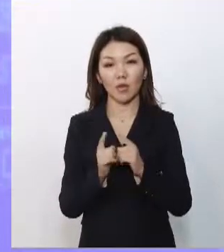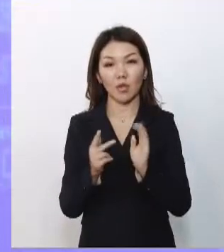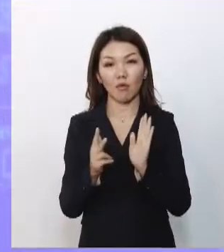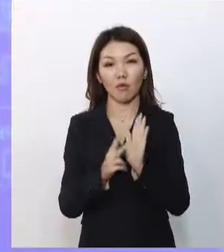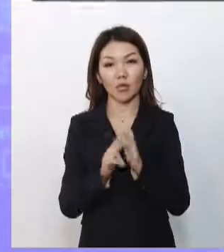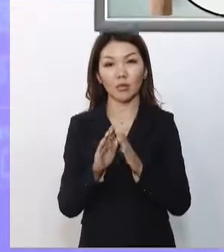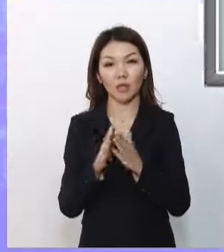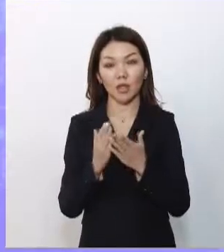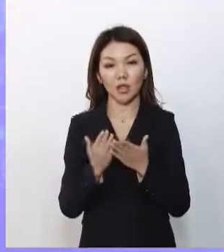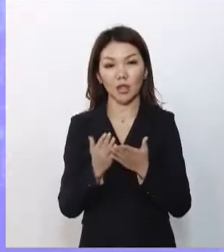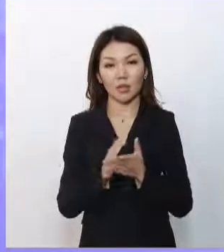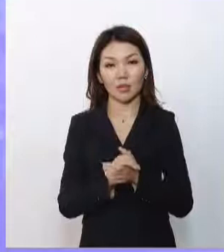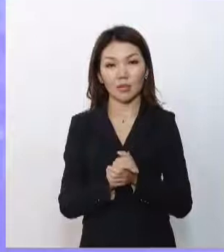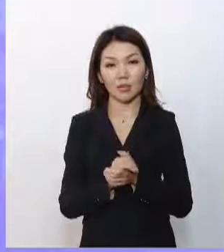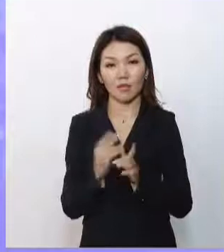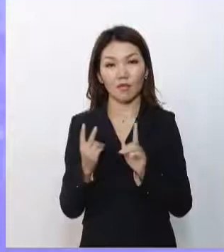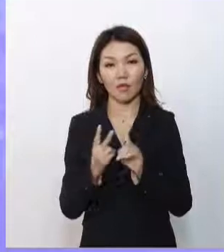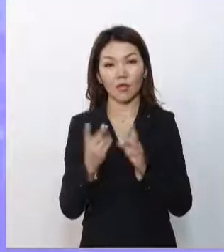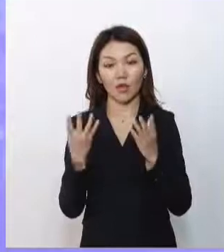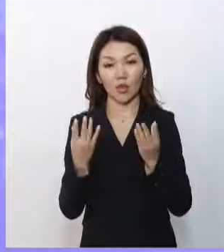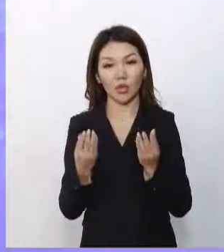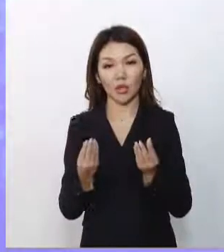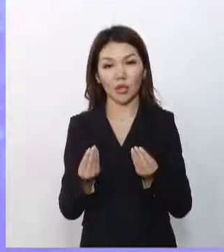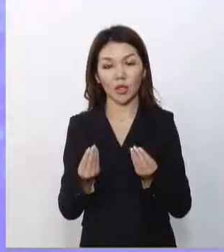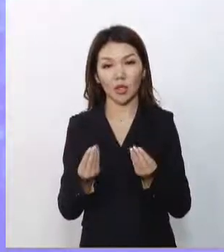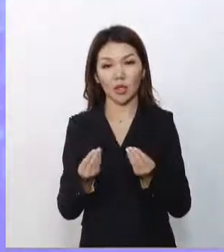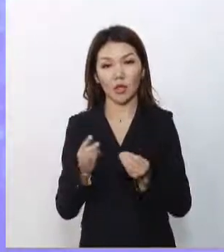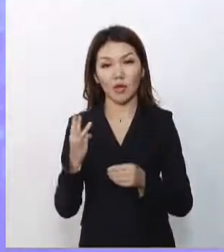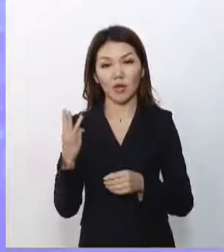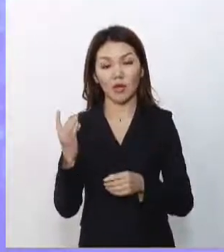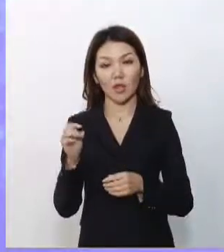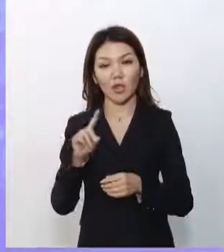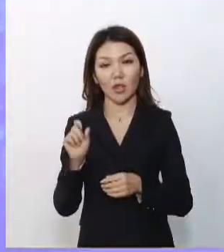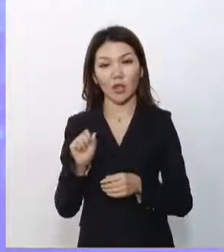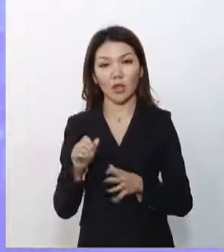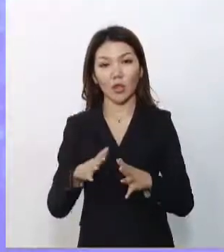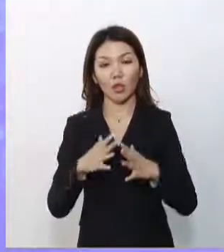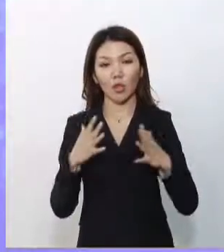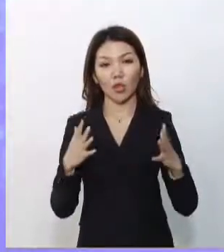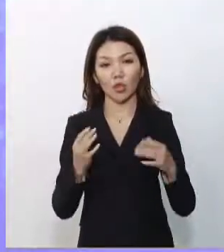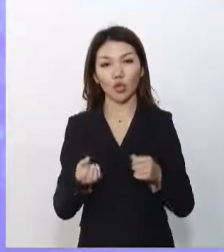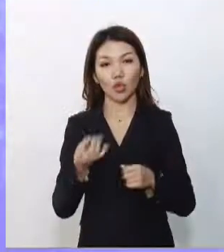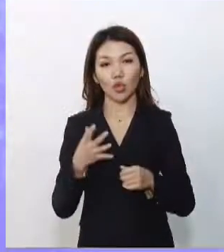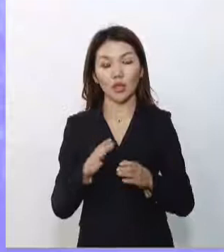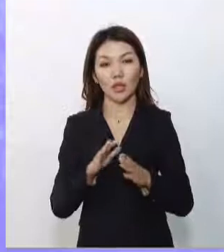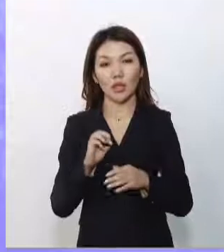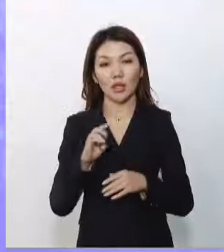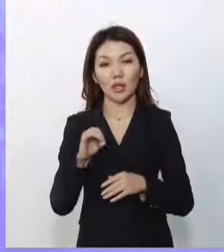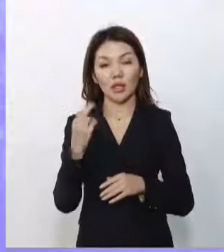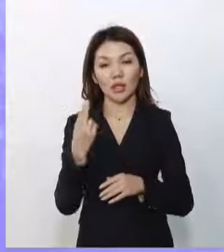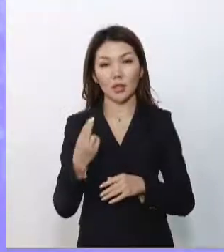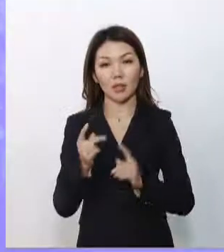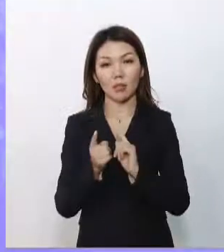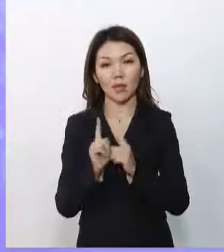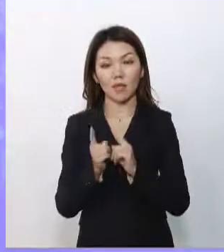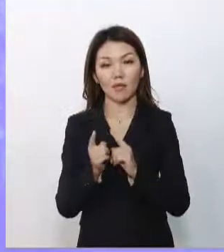страниц. Во второй в 3 раза больше. Сколько страниц перевела